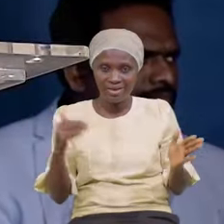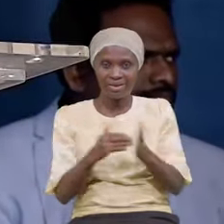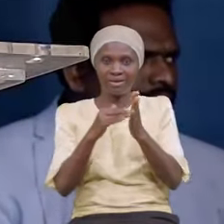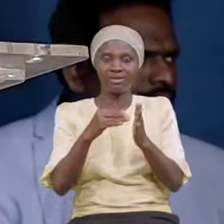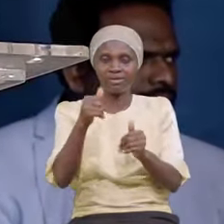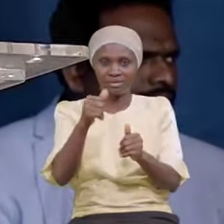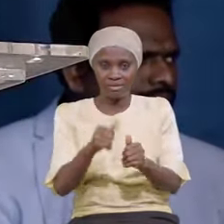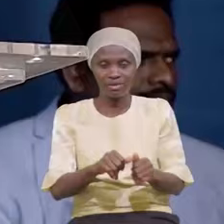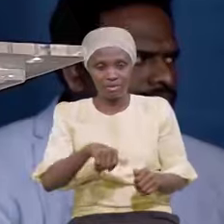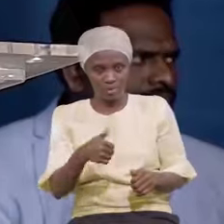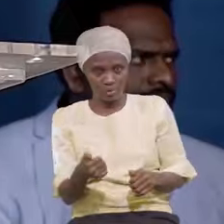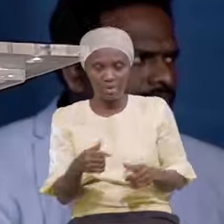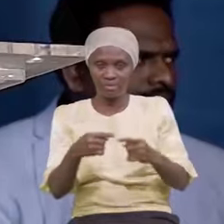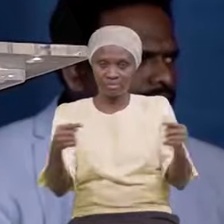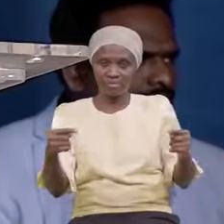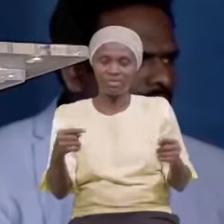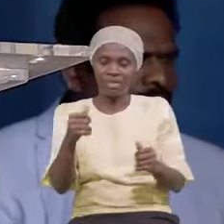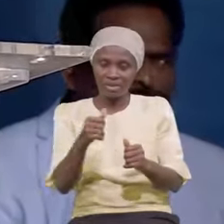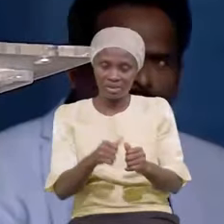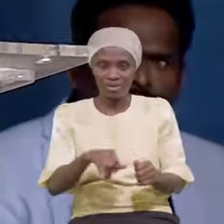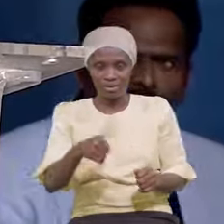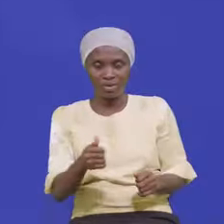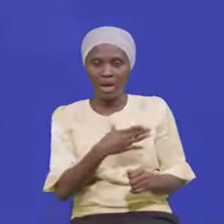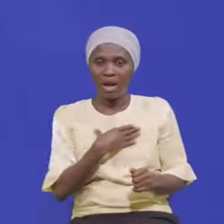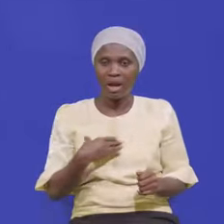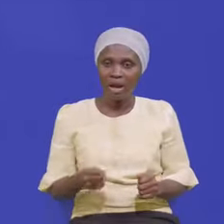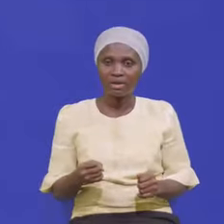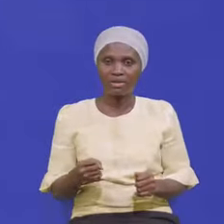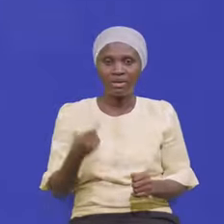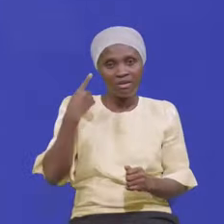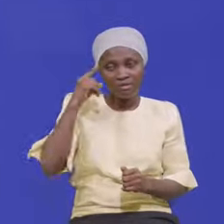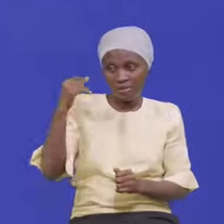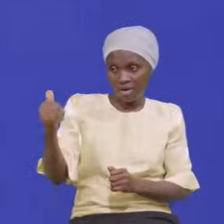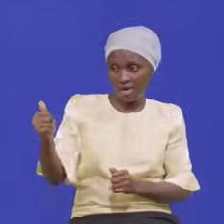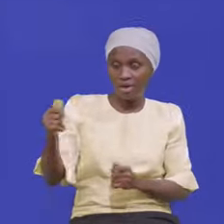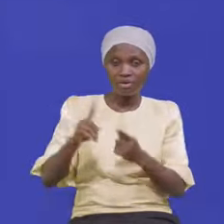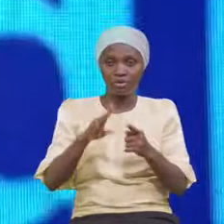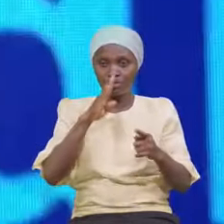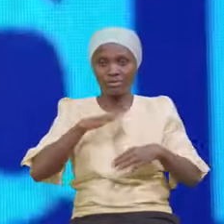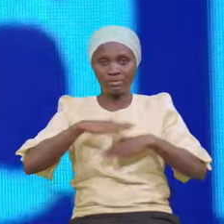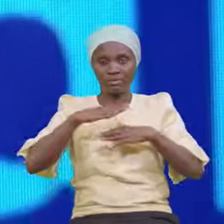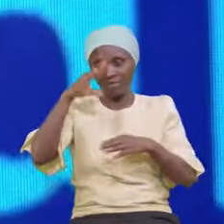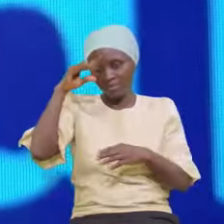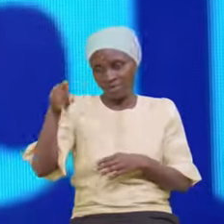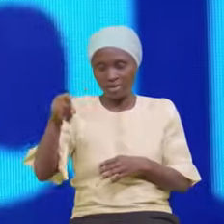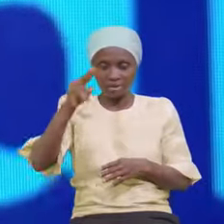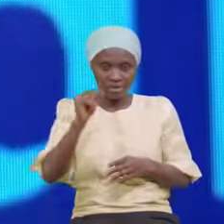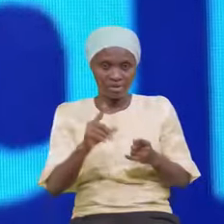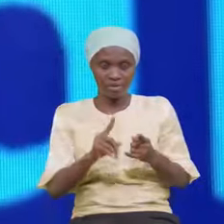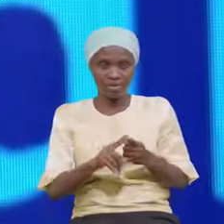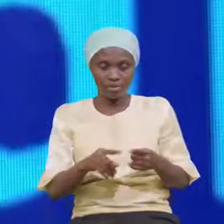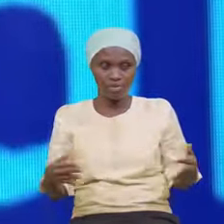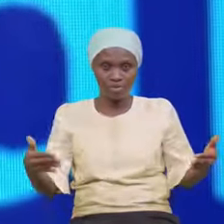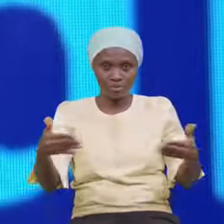ఏ బి ఇద్దరు కూడా వివాదంలో ఉన్నారు. And for A to be satisfied, he needs reconciliation, he